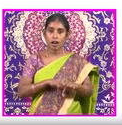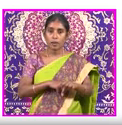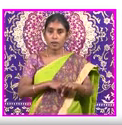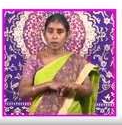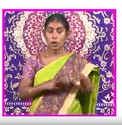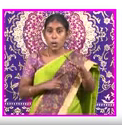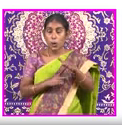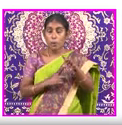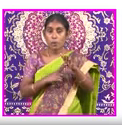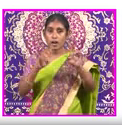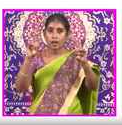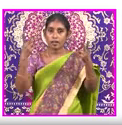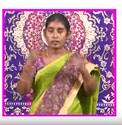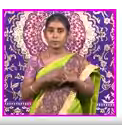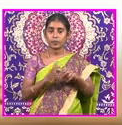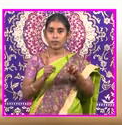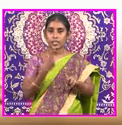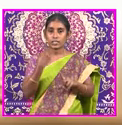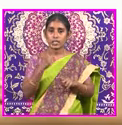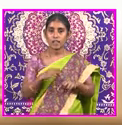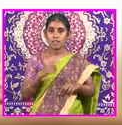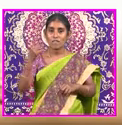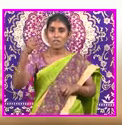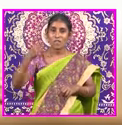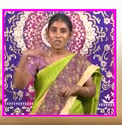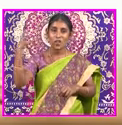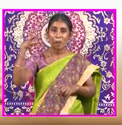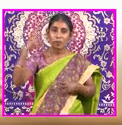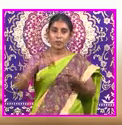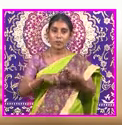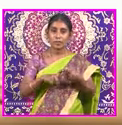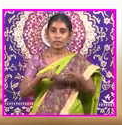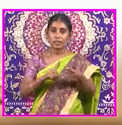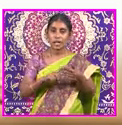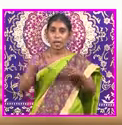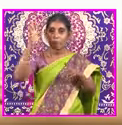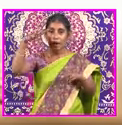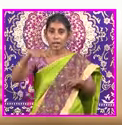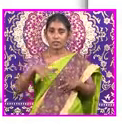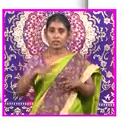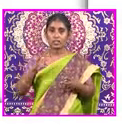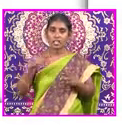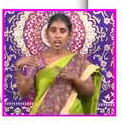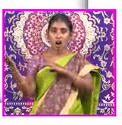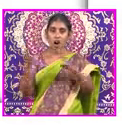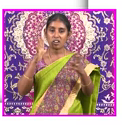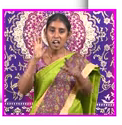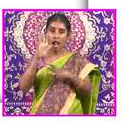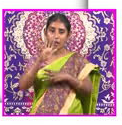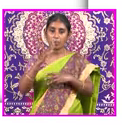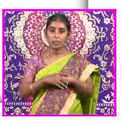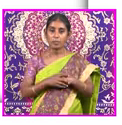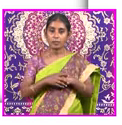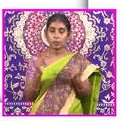காற்றழுத்தம், ஈரப்பதம், காற்று. முதல்ல வெப்பநிலை பார்ப்போம். வெப்பம் என்பது ஒரு வளிமண்டலத்தில் ஒரு குறிப்பிட்ட பகுதியில்